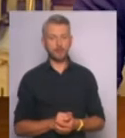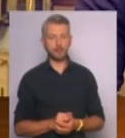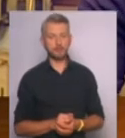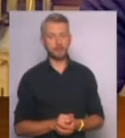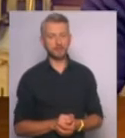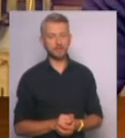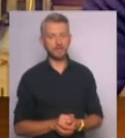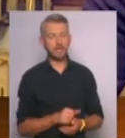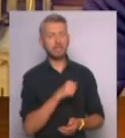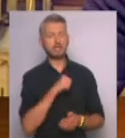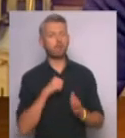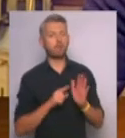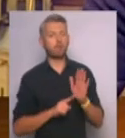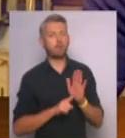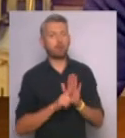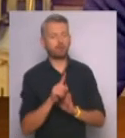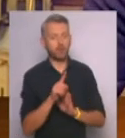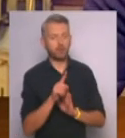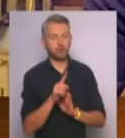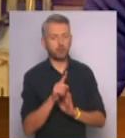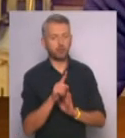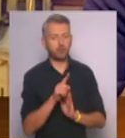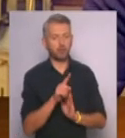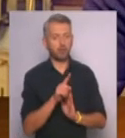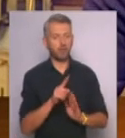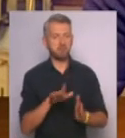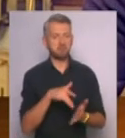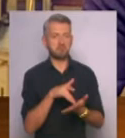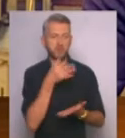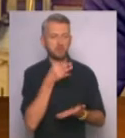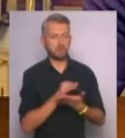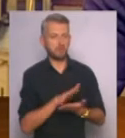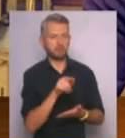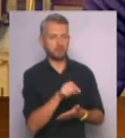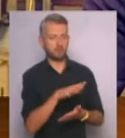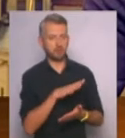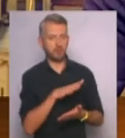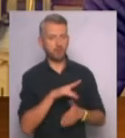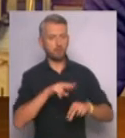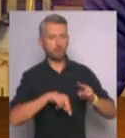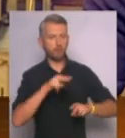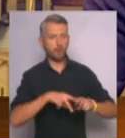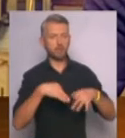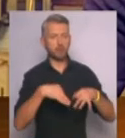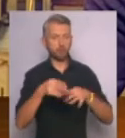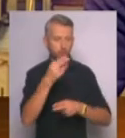з самого початку не лежало в компетенції міста. Тобто побудувати транспортну